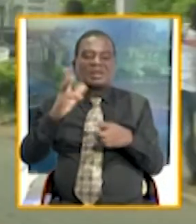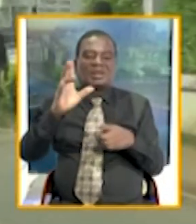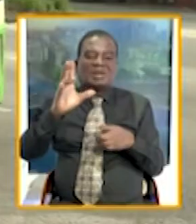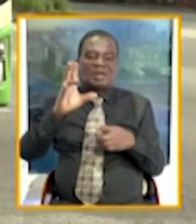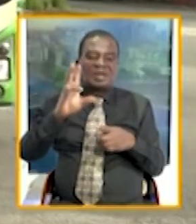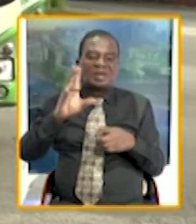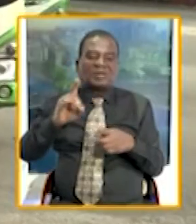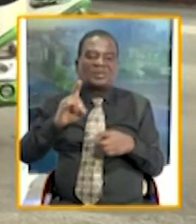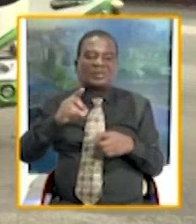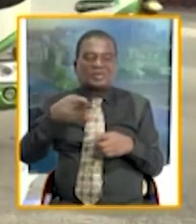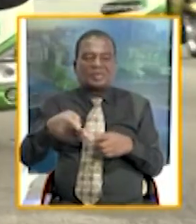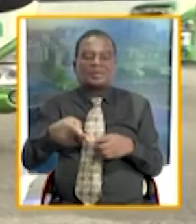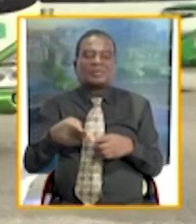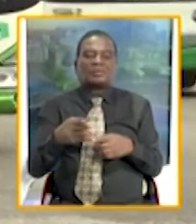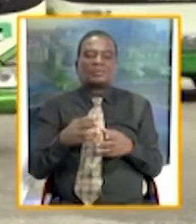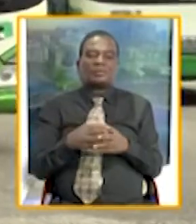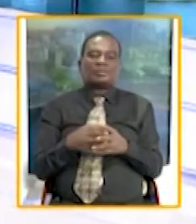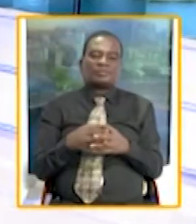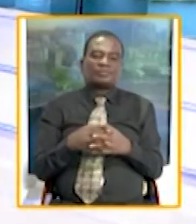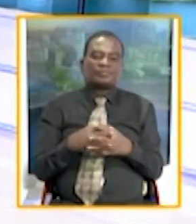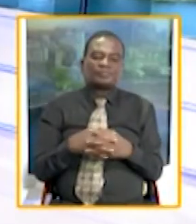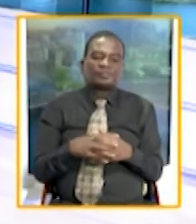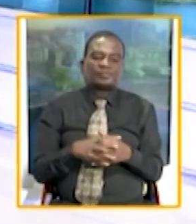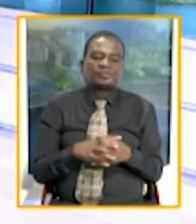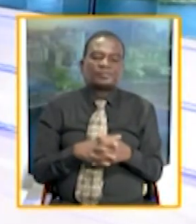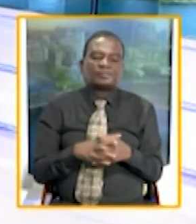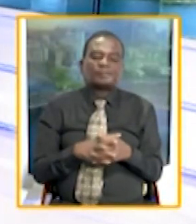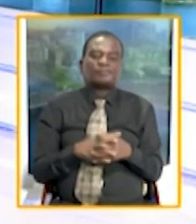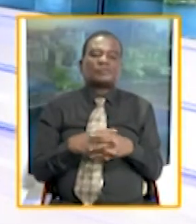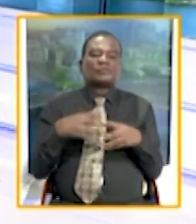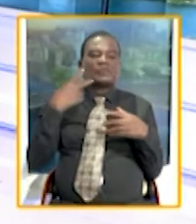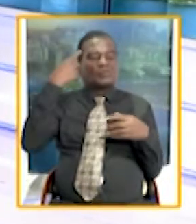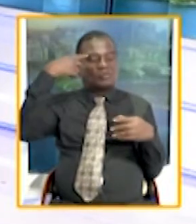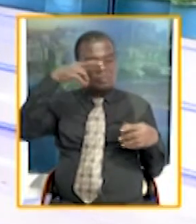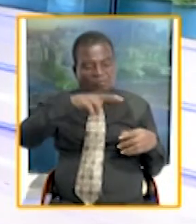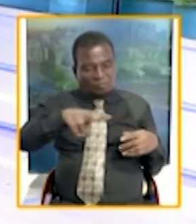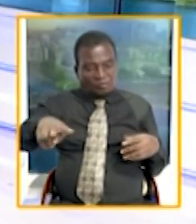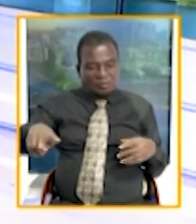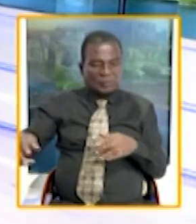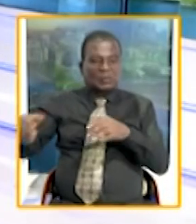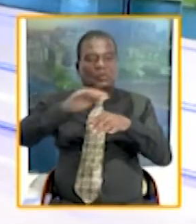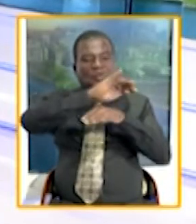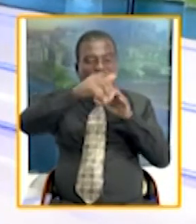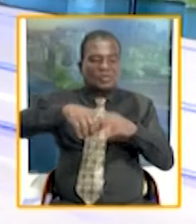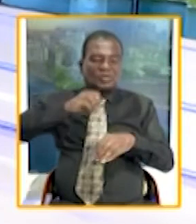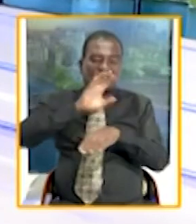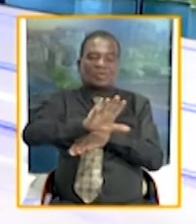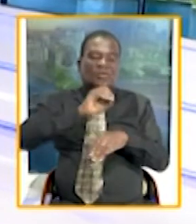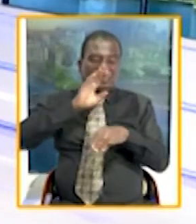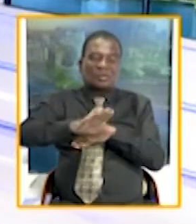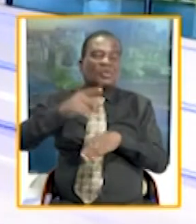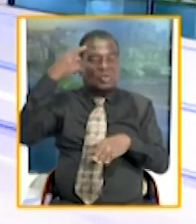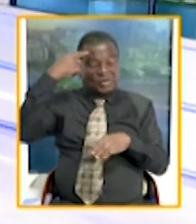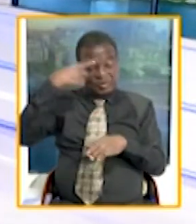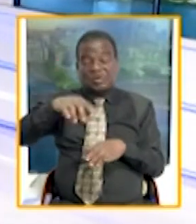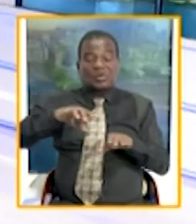la fermeture, puis au dépouillement. Et voilà, c'était pour vous un ensemble de conseils essentiels sur le